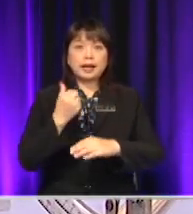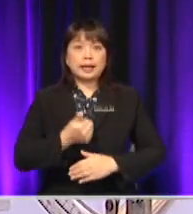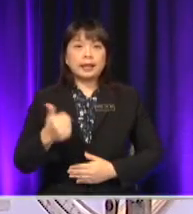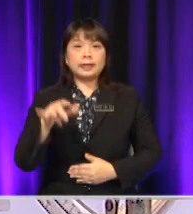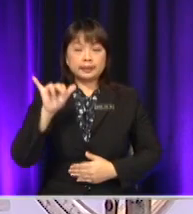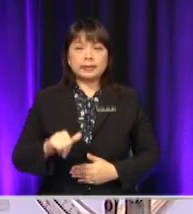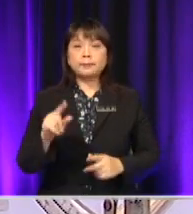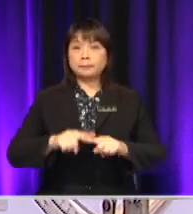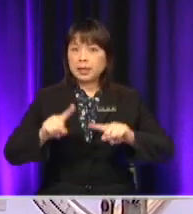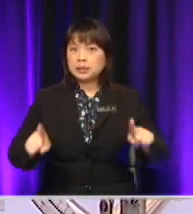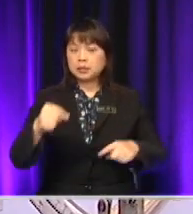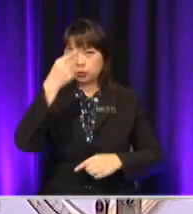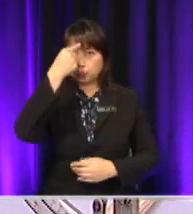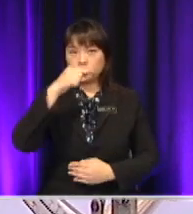kepersisan,